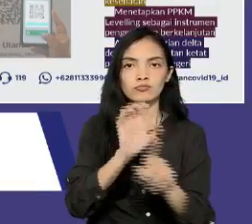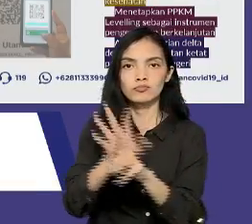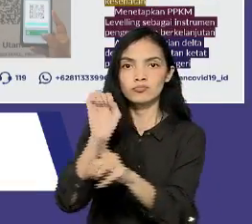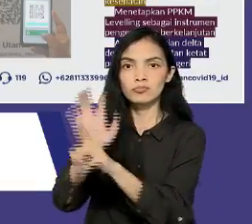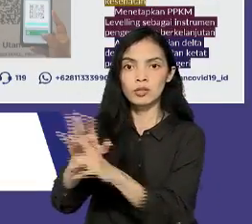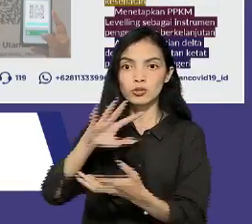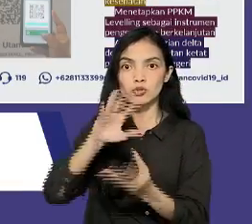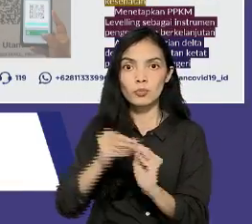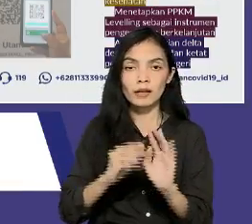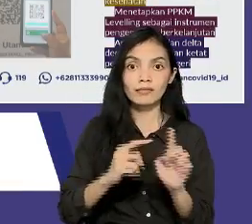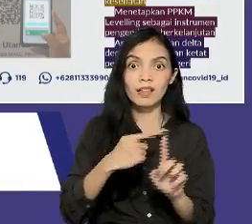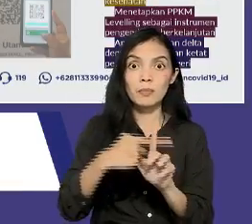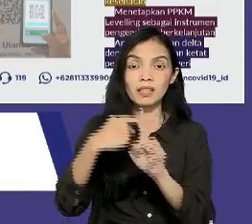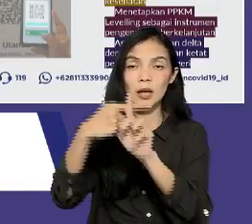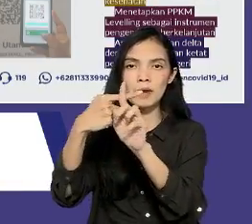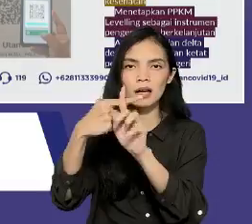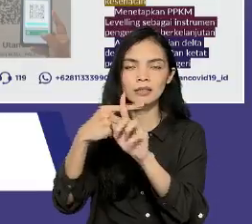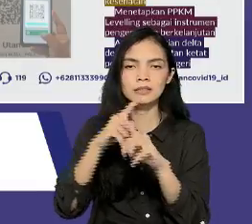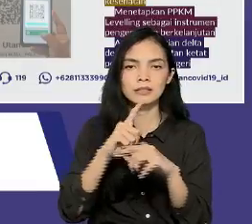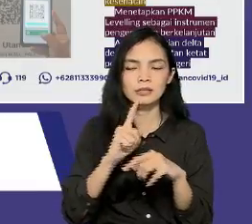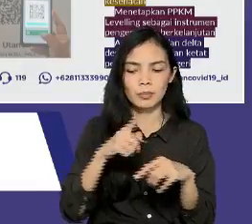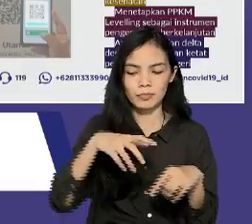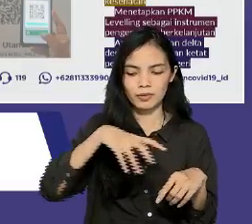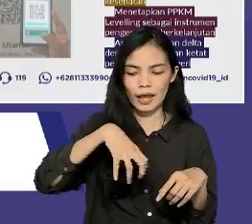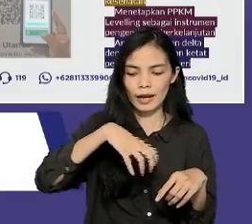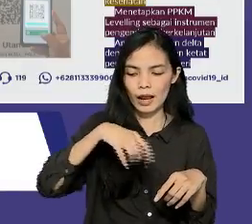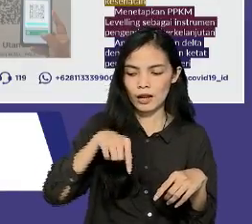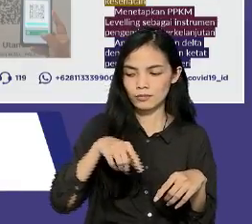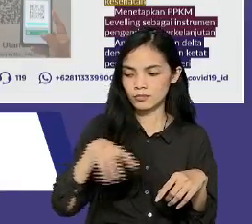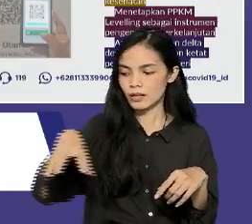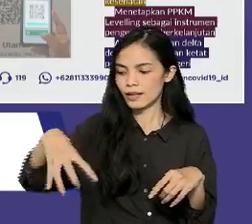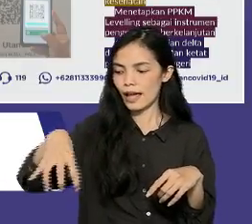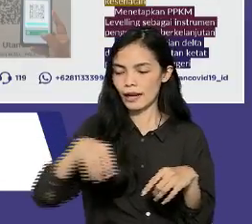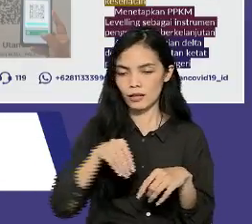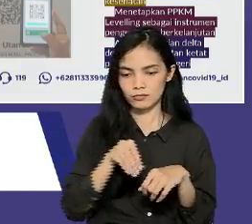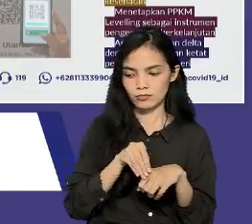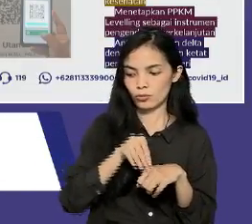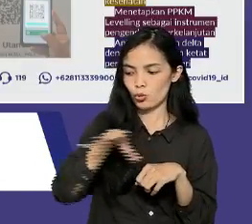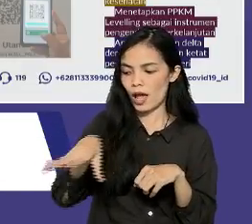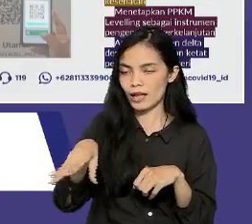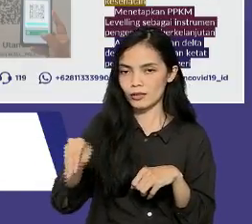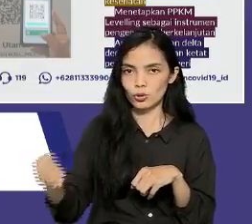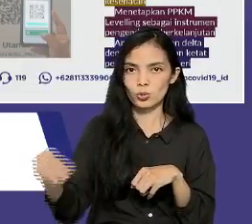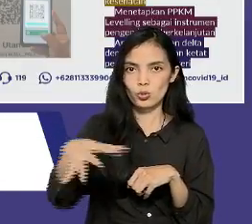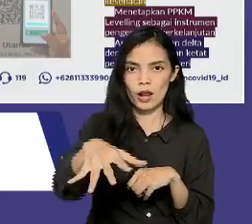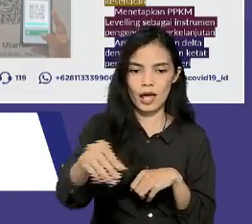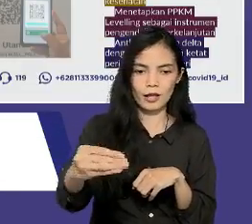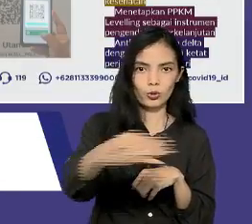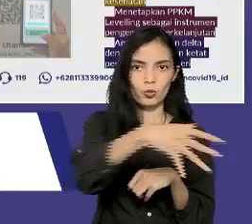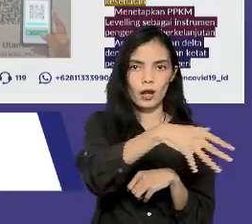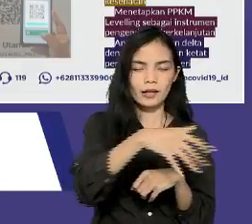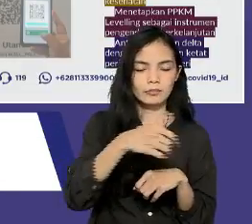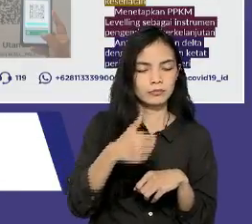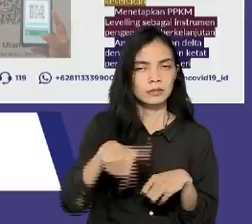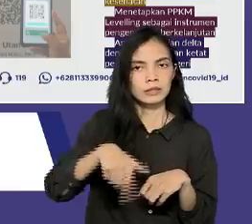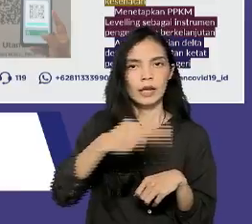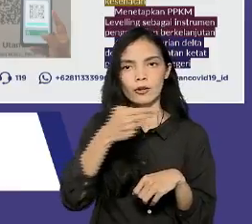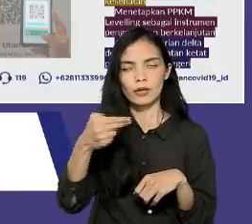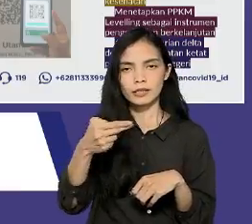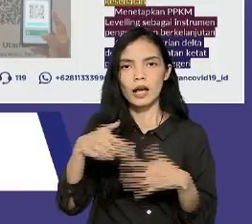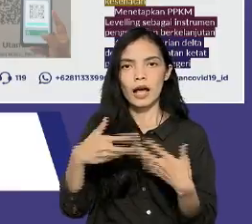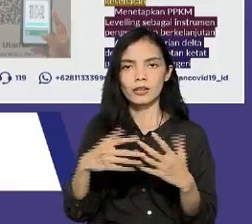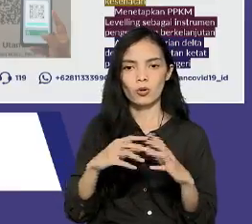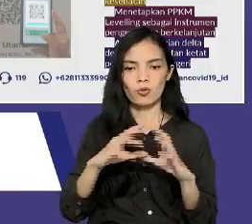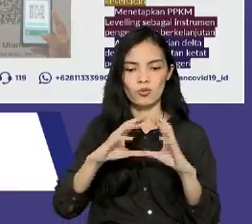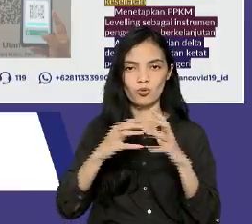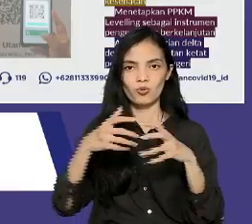akibat perluasan penularan dari satu wilayah ke wilayah lain, baik di dalam satu negara, bahkan lintas